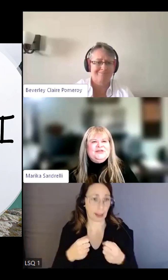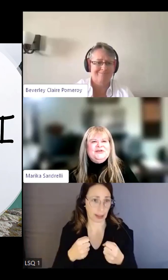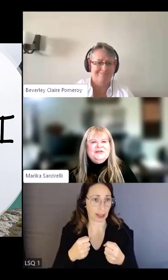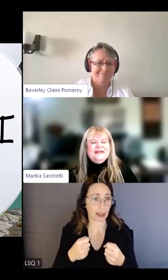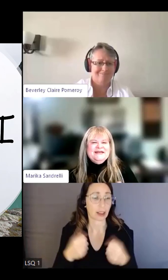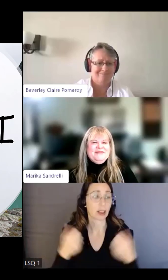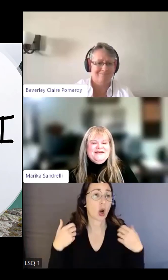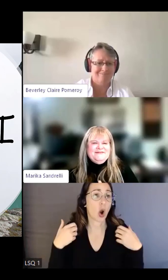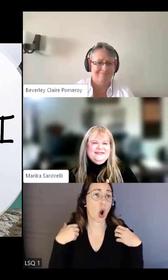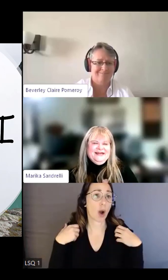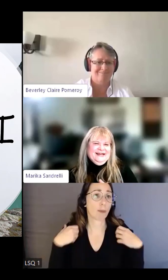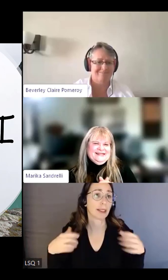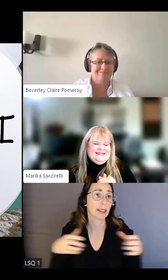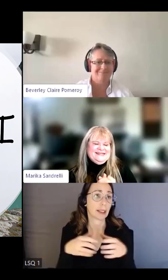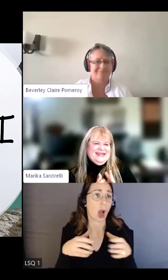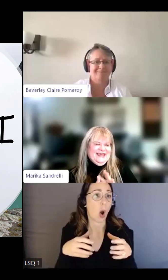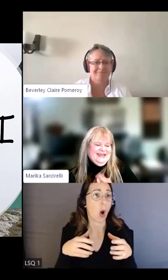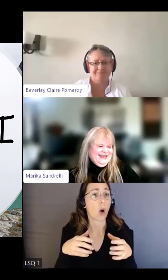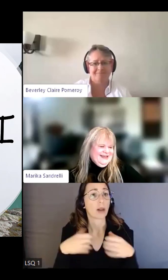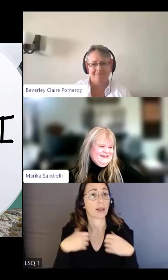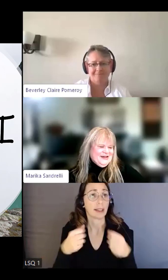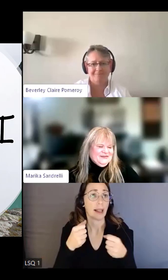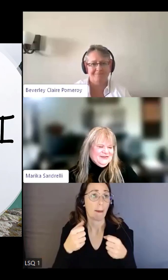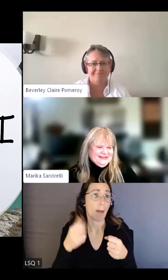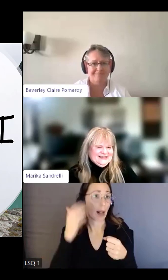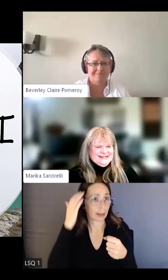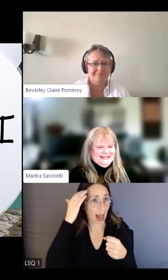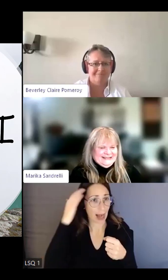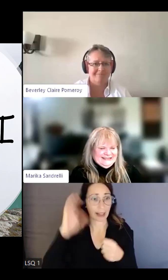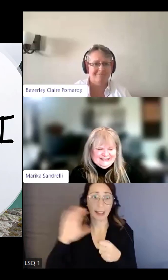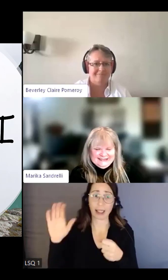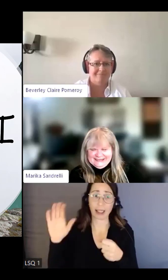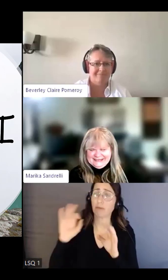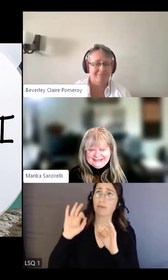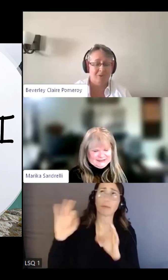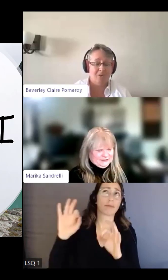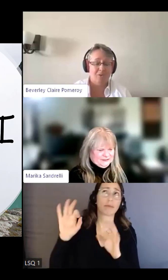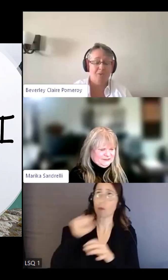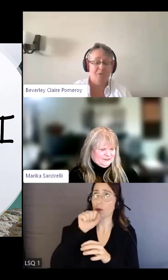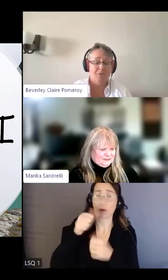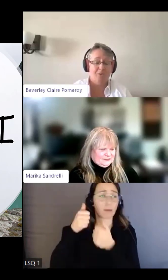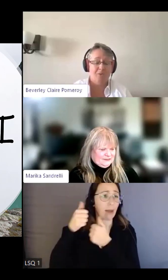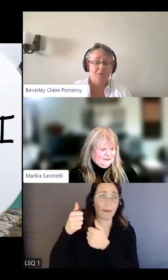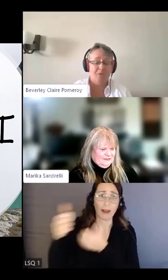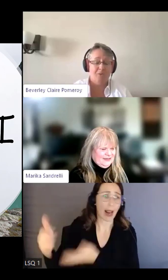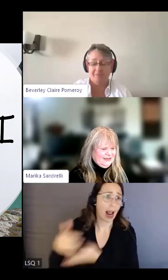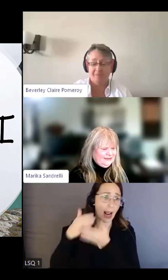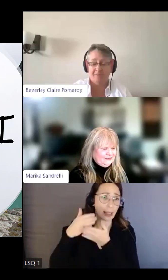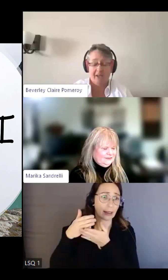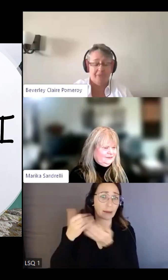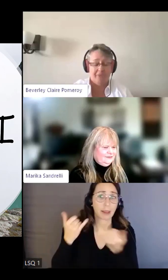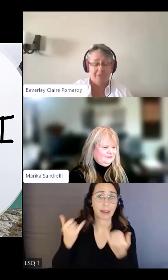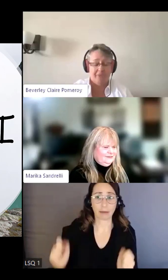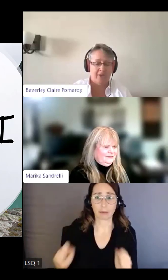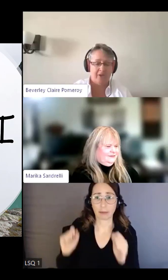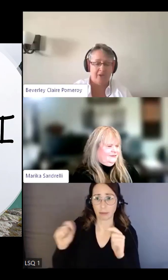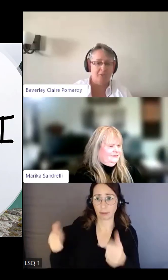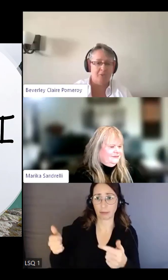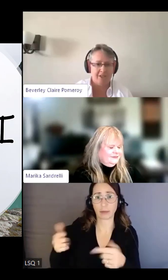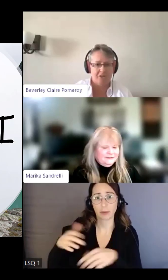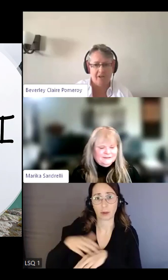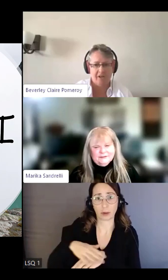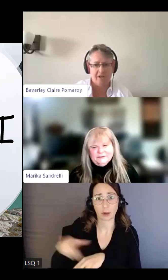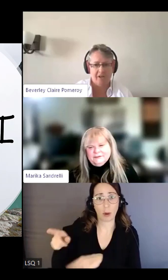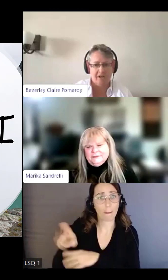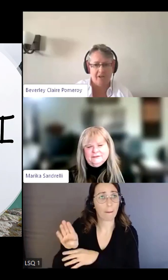à Bev pour les derniers mots. Oui, juste pour répéter un peu ce que Marika a dit. Merci à vous tous et toutes pour